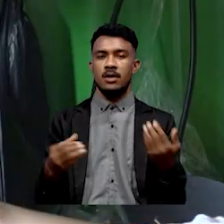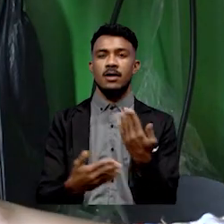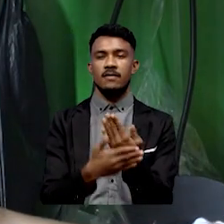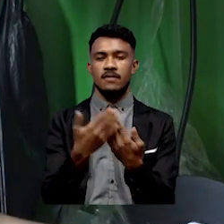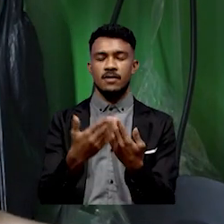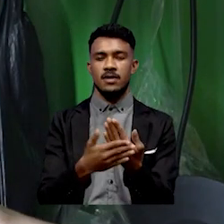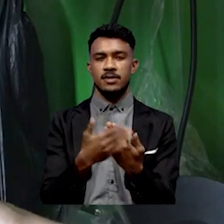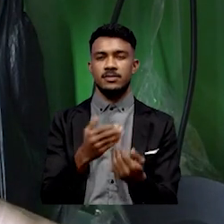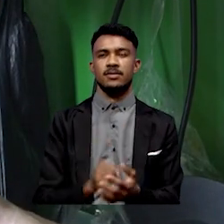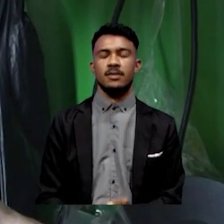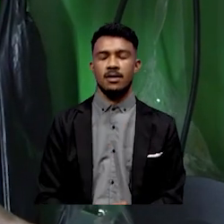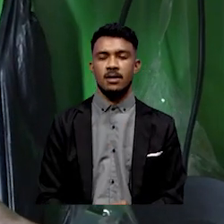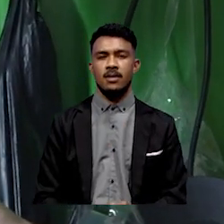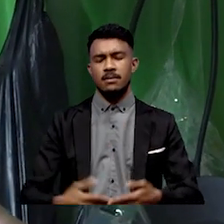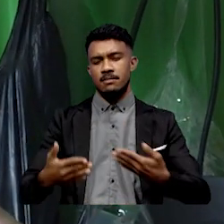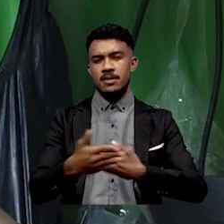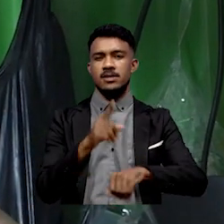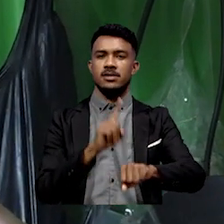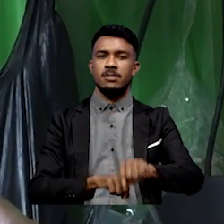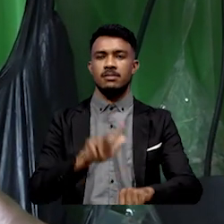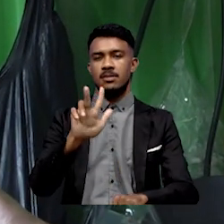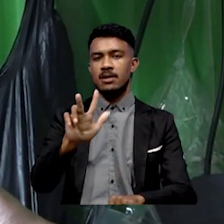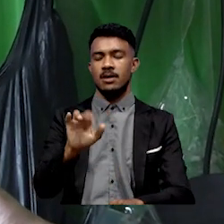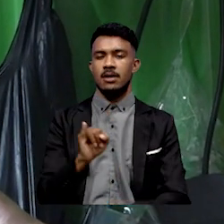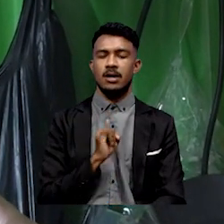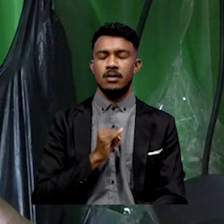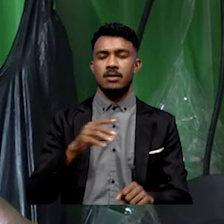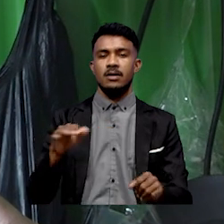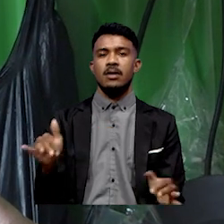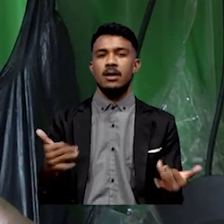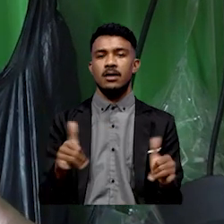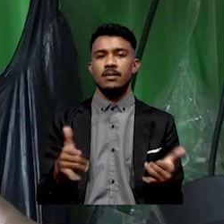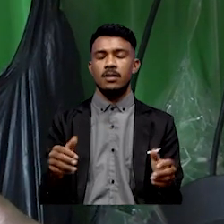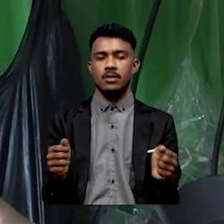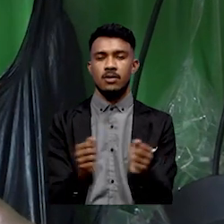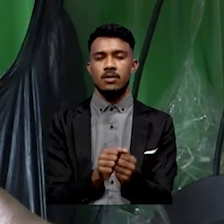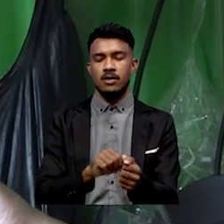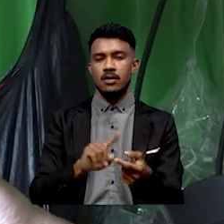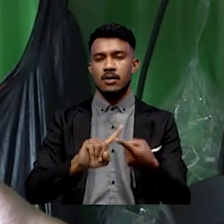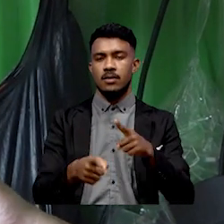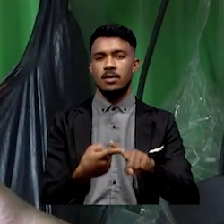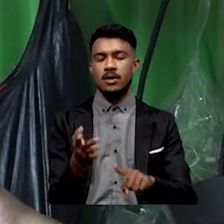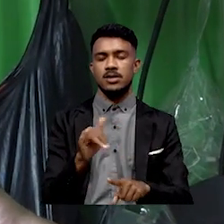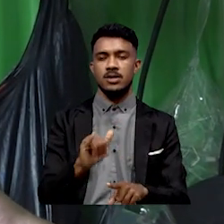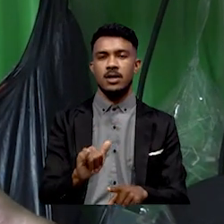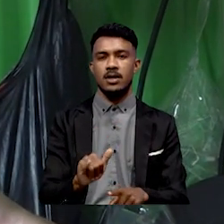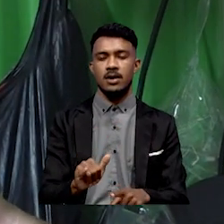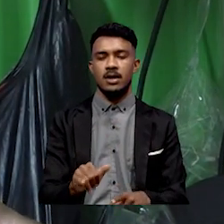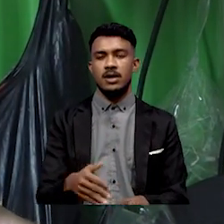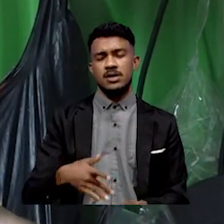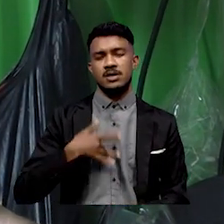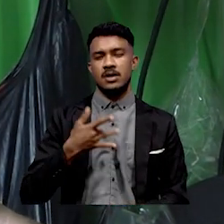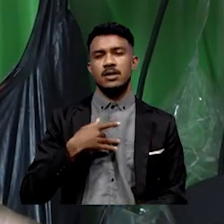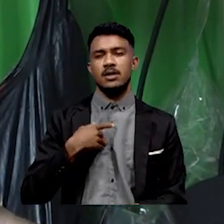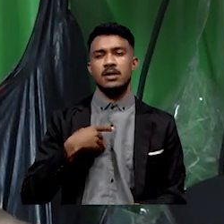está kita kajam ti gai dansa ne ma be how kal halimar ho ne ha mena bizin ho to depois laba ansa sinti matan do ko amas halai